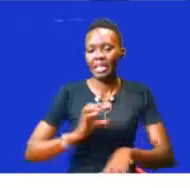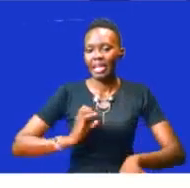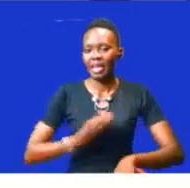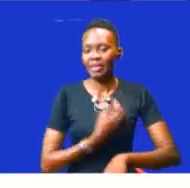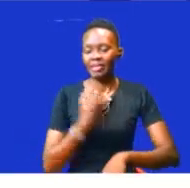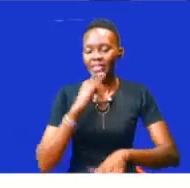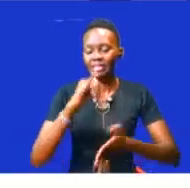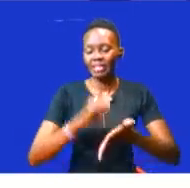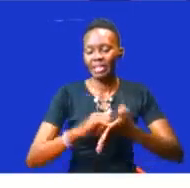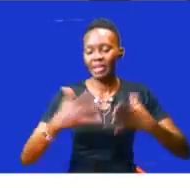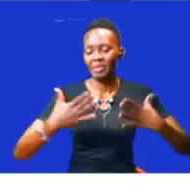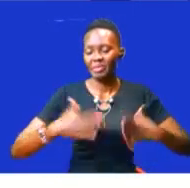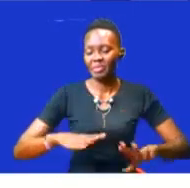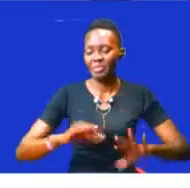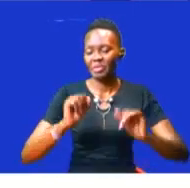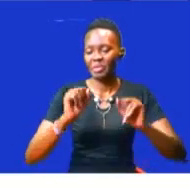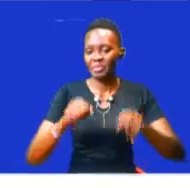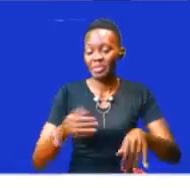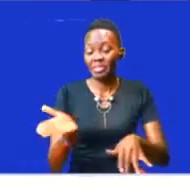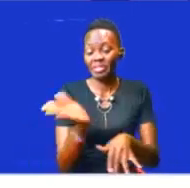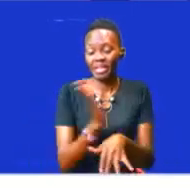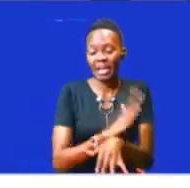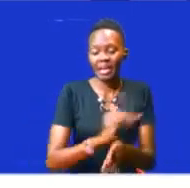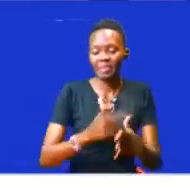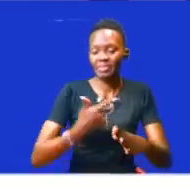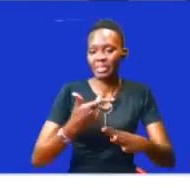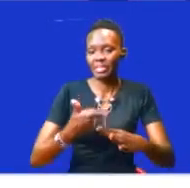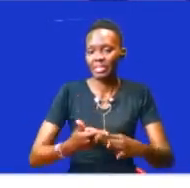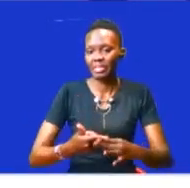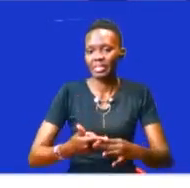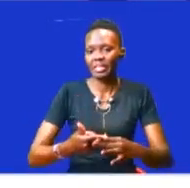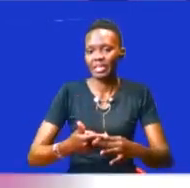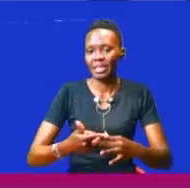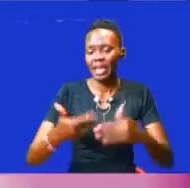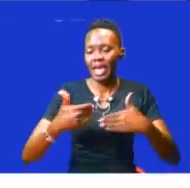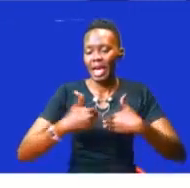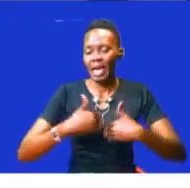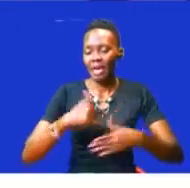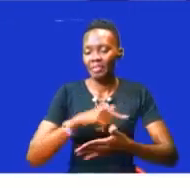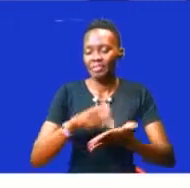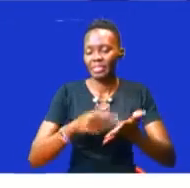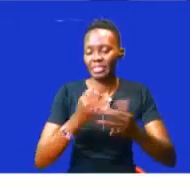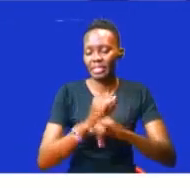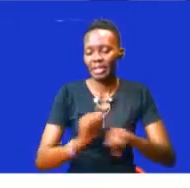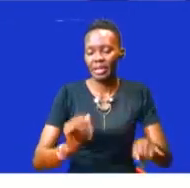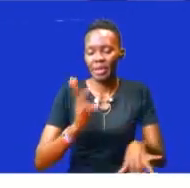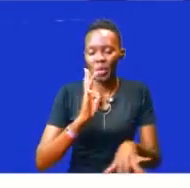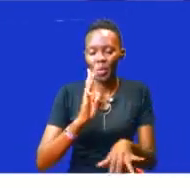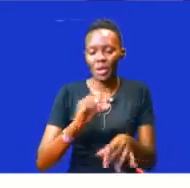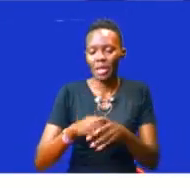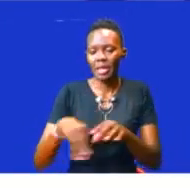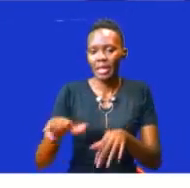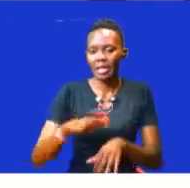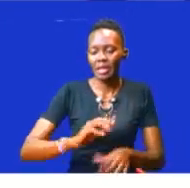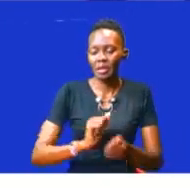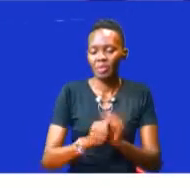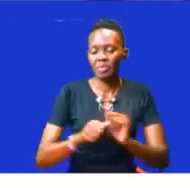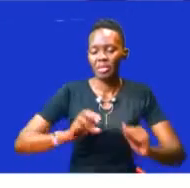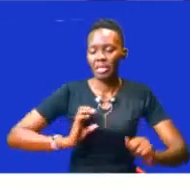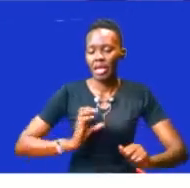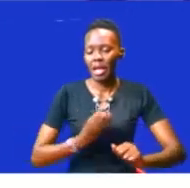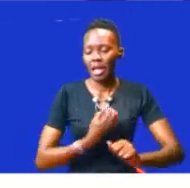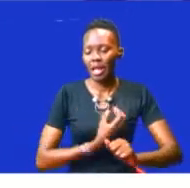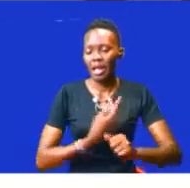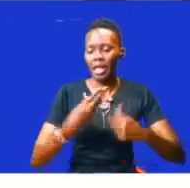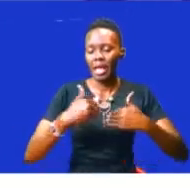mondo jogweng' one kaka biro tuomo pigewa gi kuonde mag tuomo pi mantiere within Katito town kae. Mondo mi